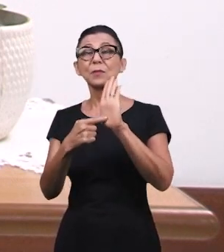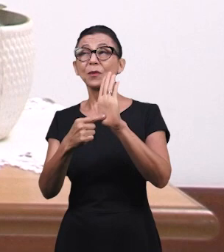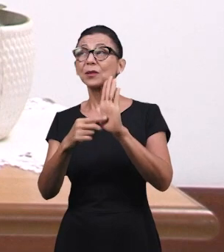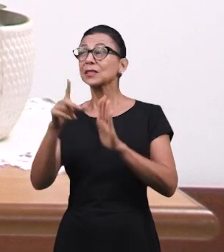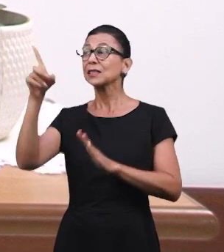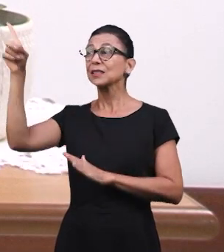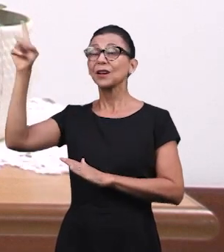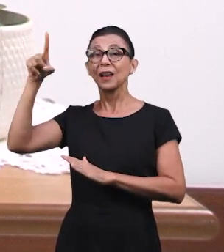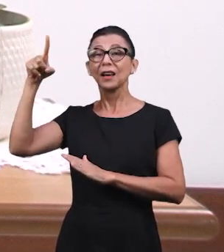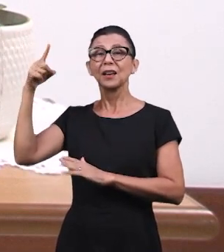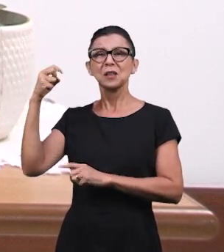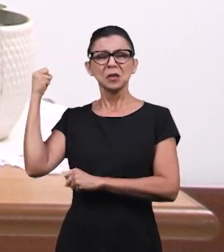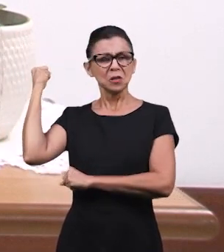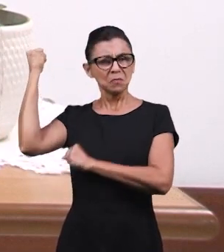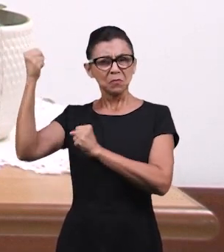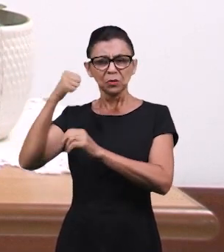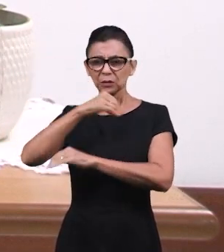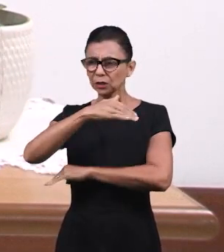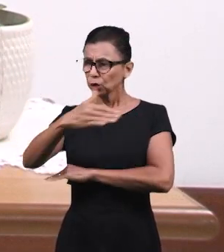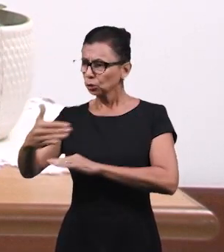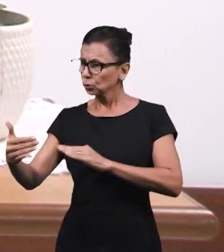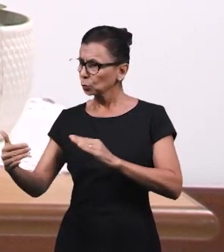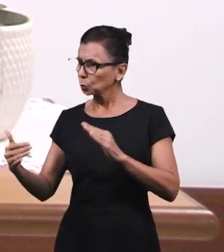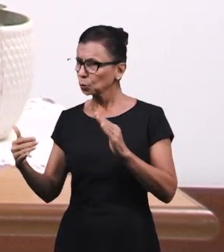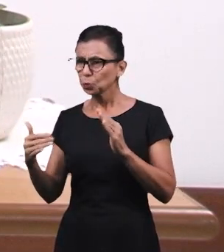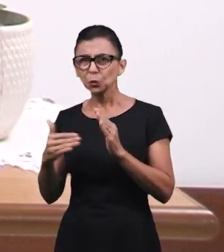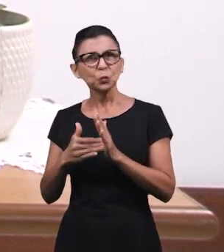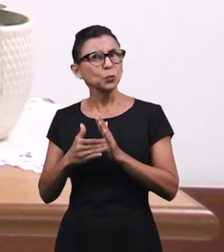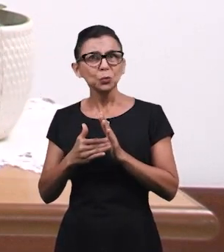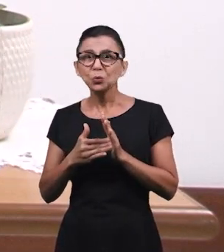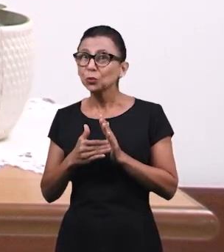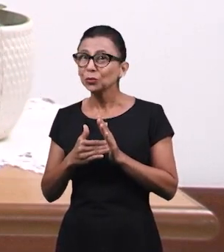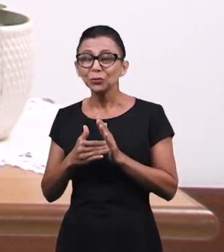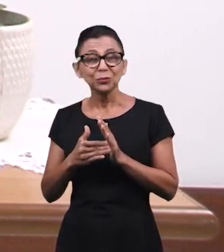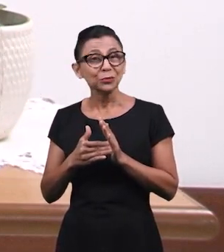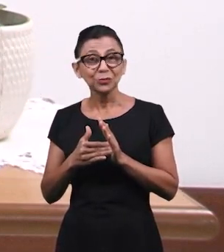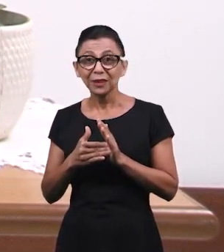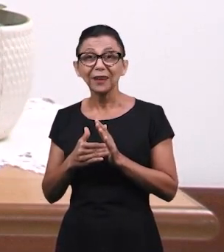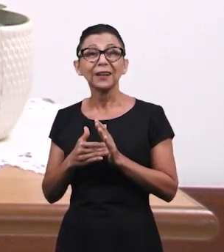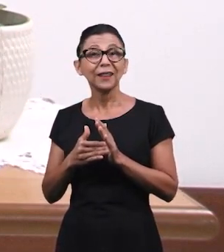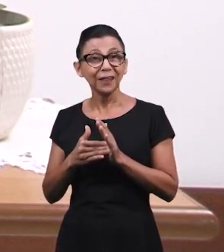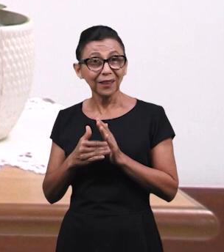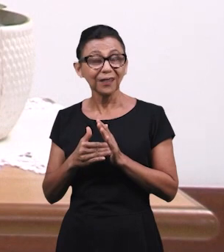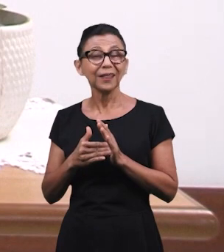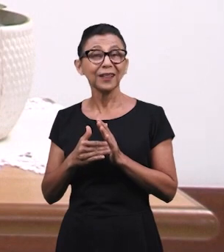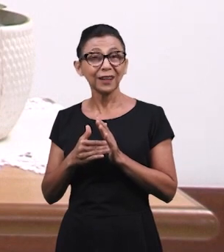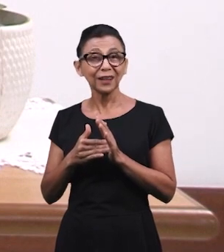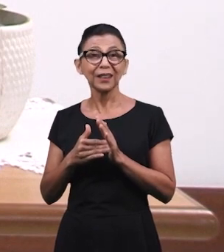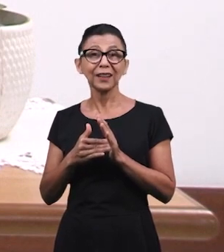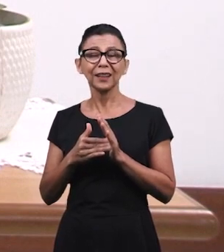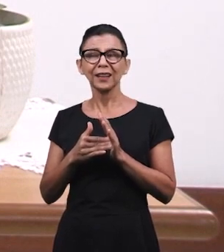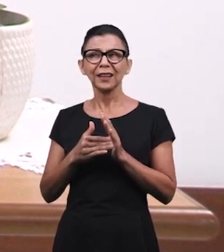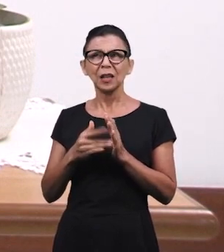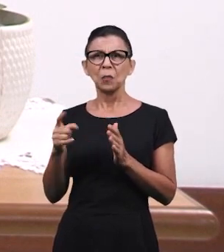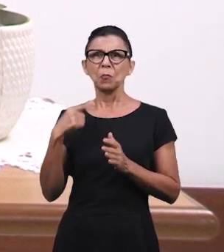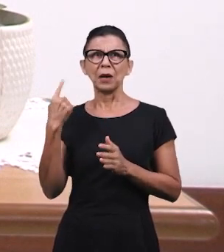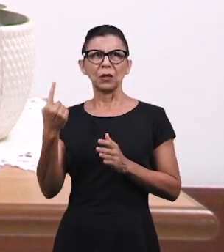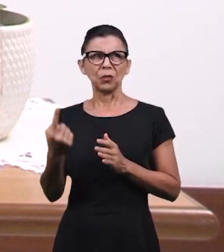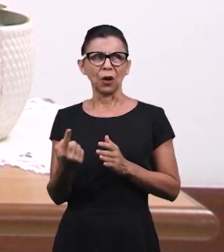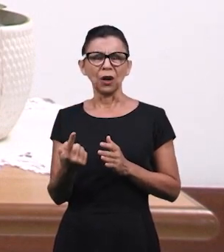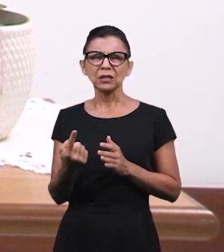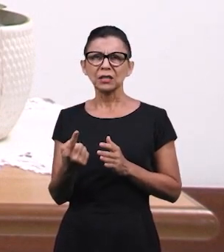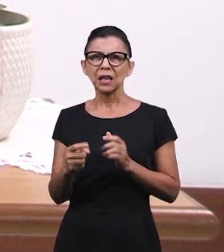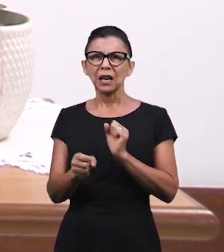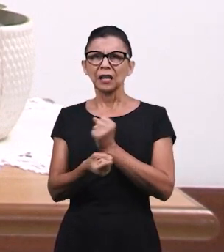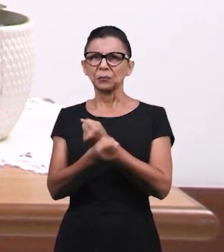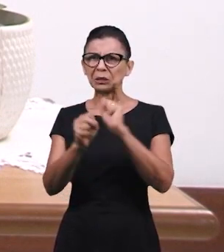Бог, Он всемогущий, и Он может сделать все, о чем мы просим. Для нас это